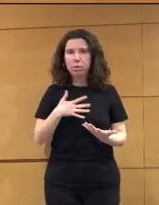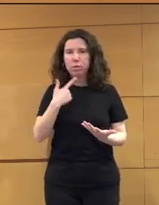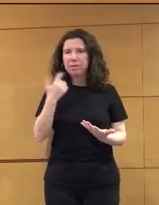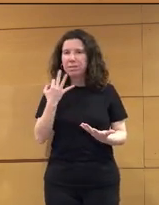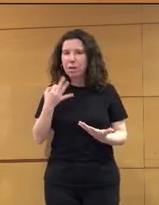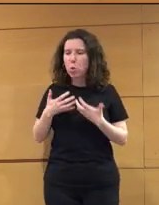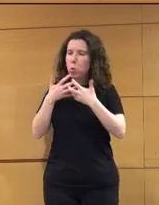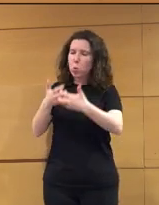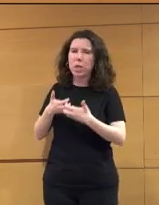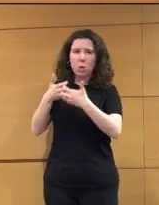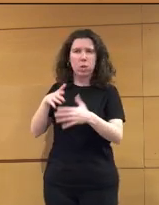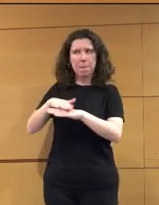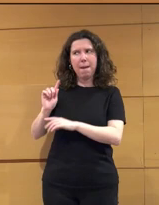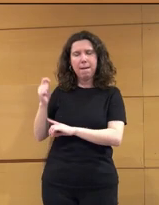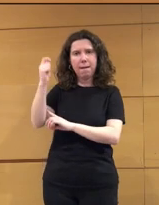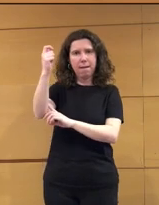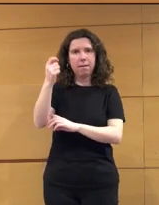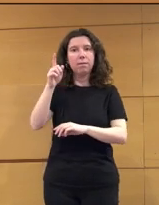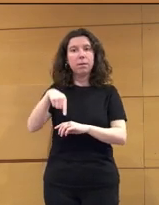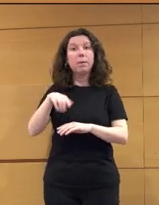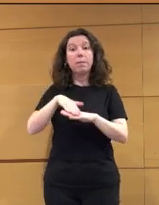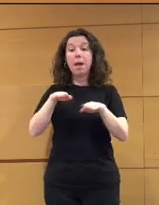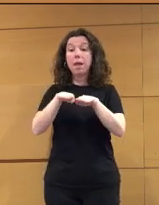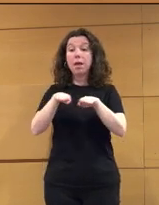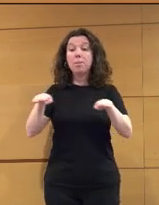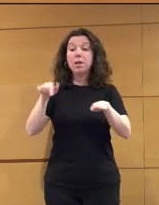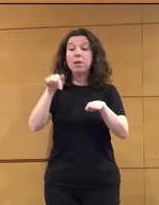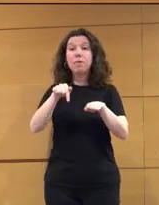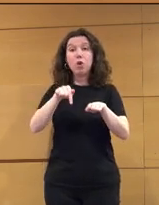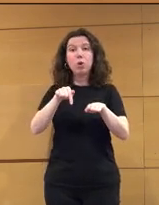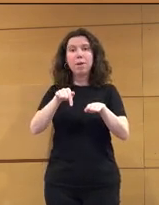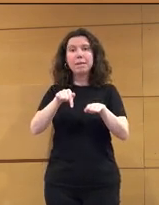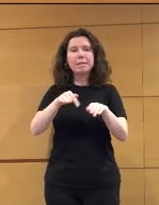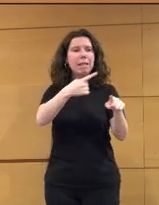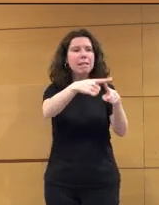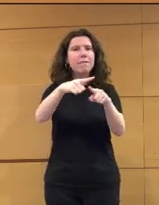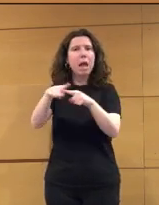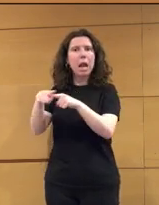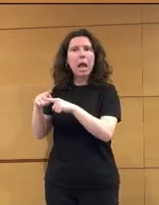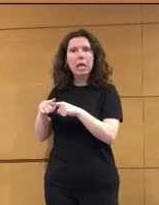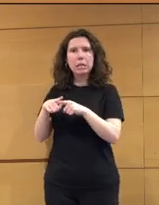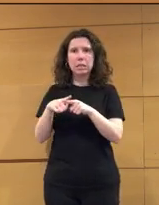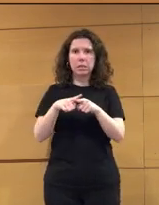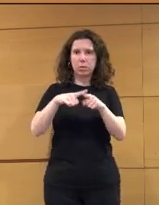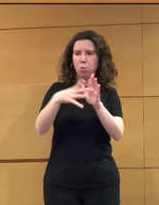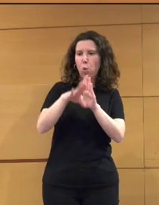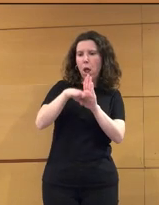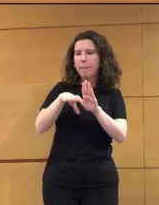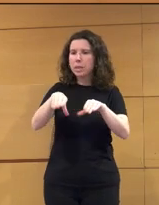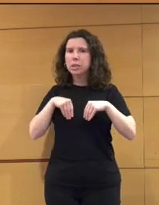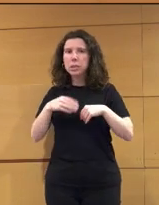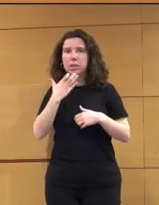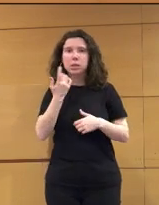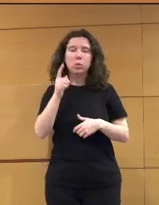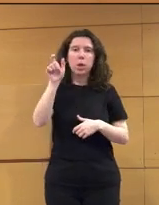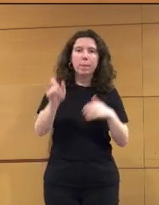hem de lluitar per aquestes coses. També perquè les plataformes siguin interoperables. Per què tenim problemes que si una persona va amb Mac, l'altra